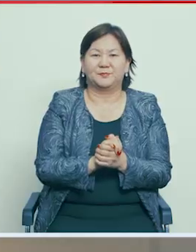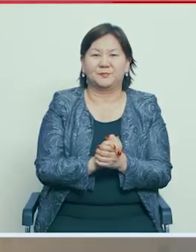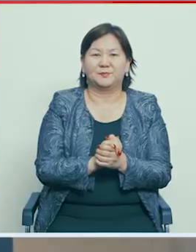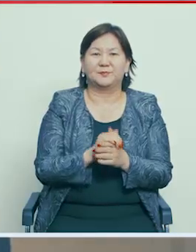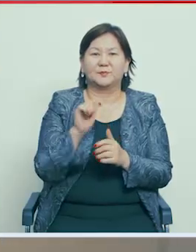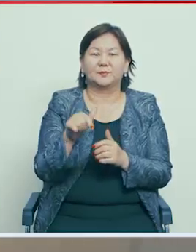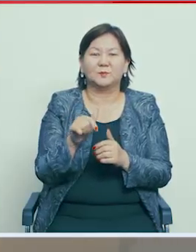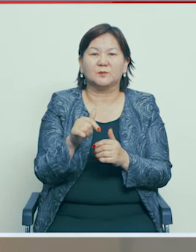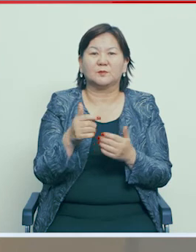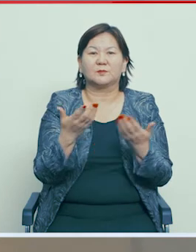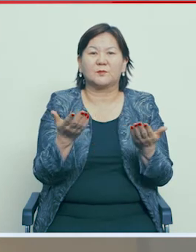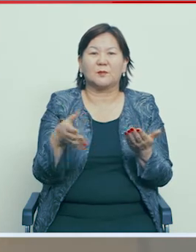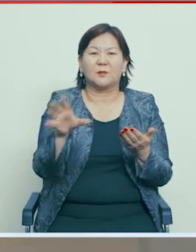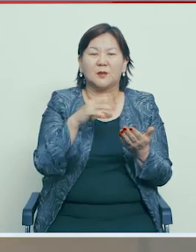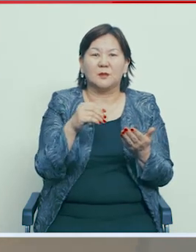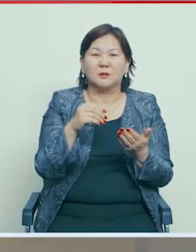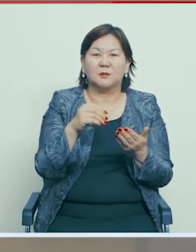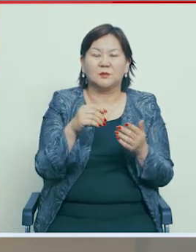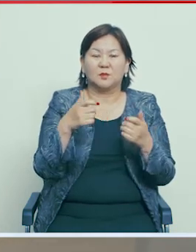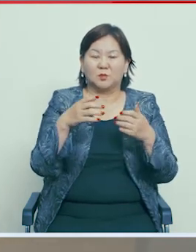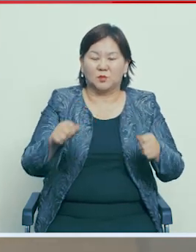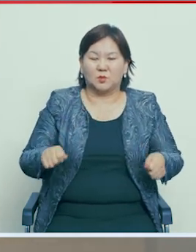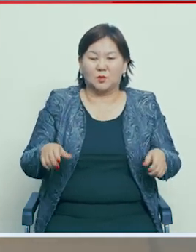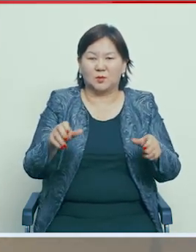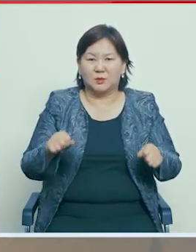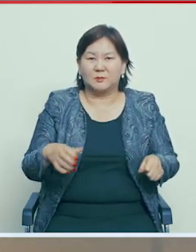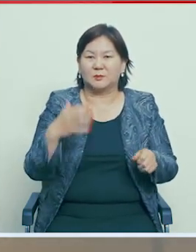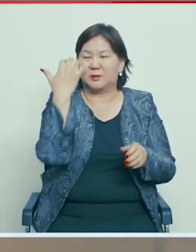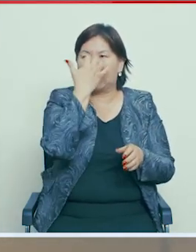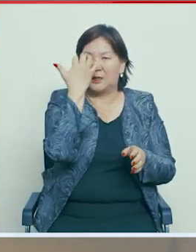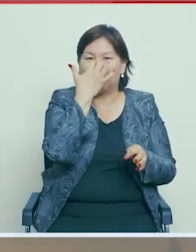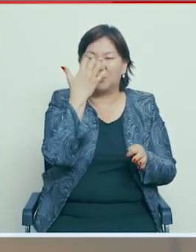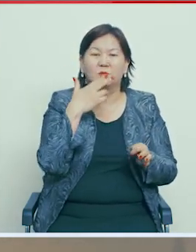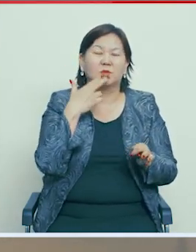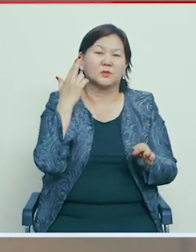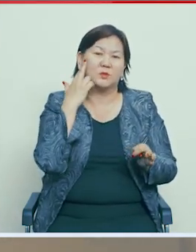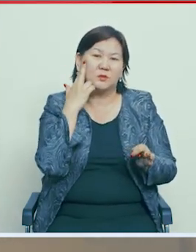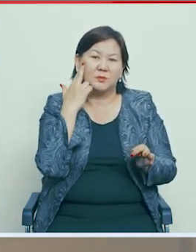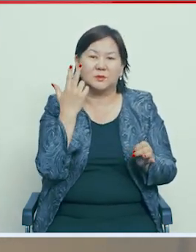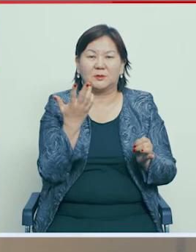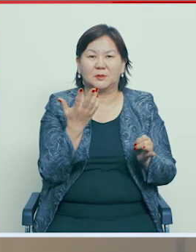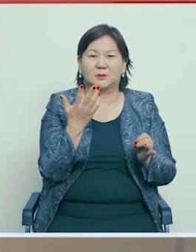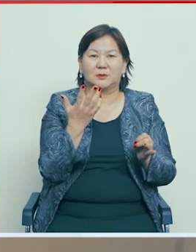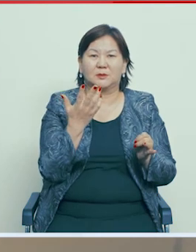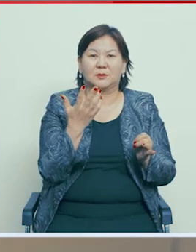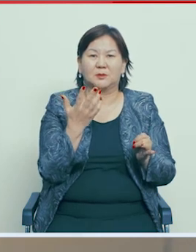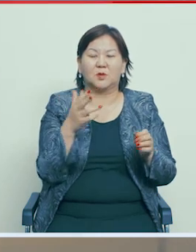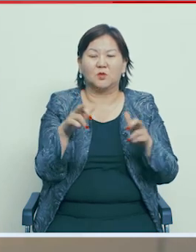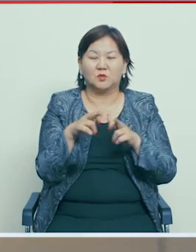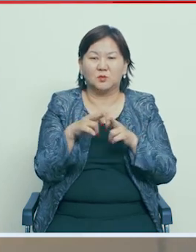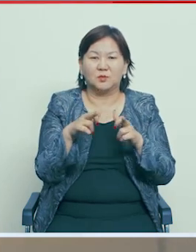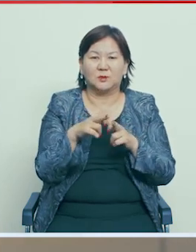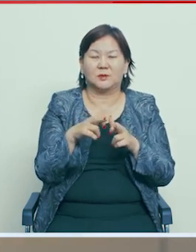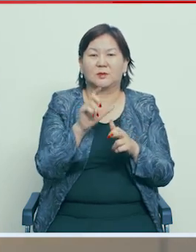Манай зоч та бүхэн ингээд тулгуур эрхний бэрхшээлтэй, хараагүй, сонсголын бэрхшээлтэй, оюуны хөгжлийн